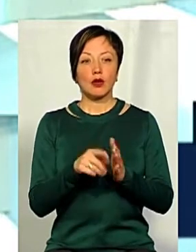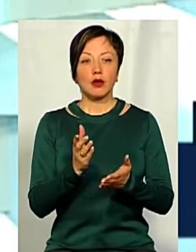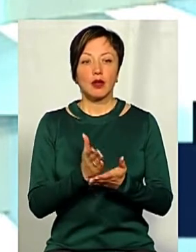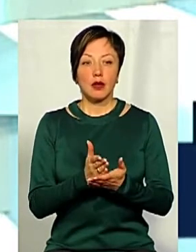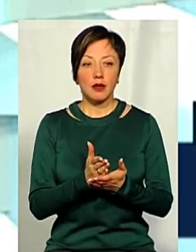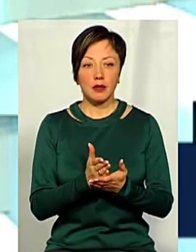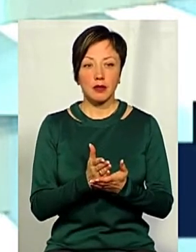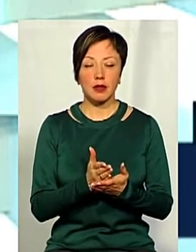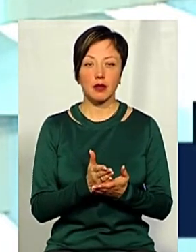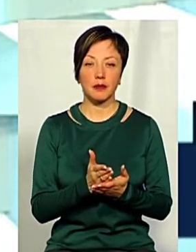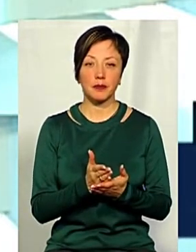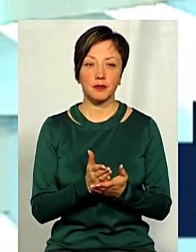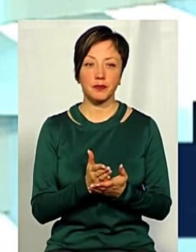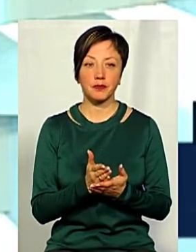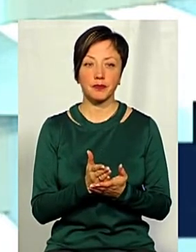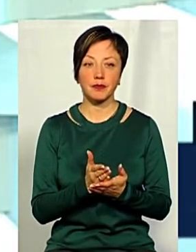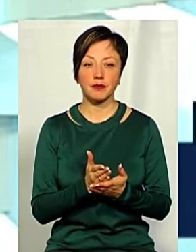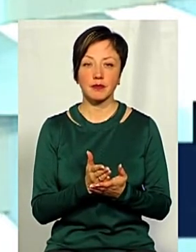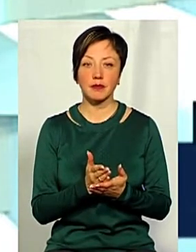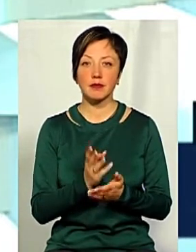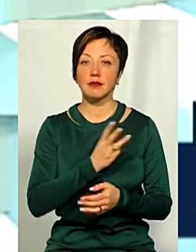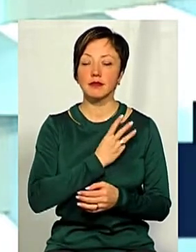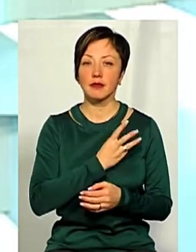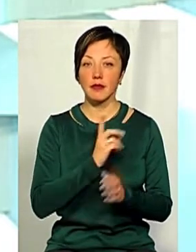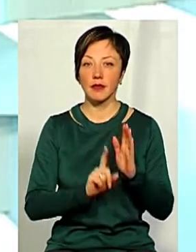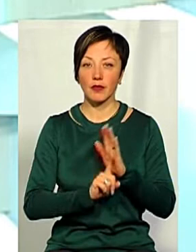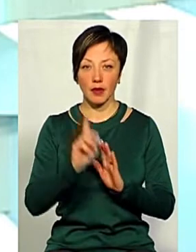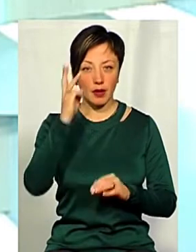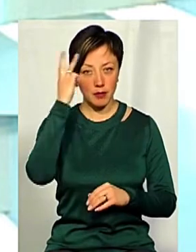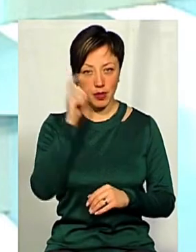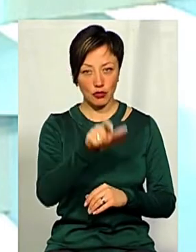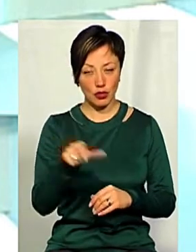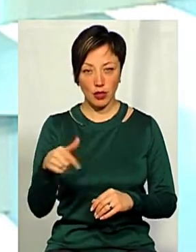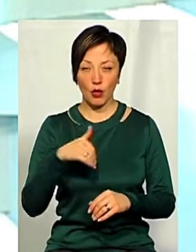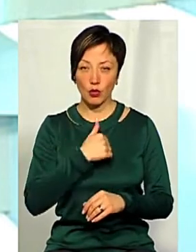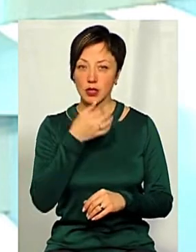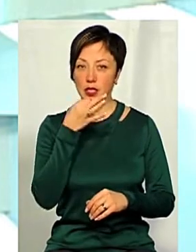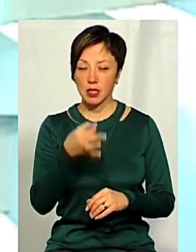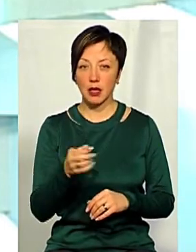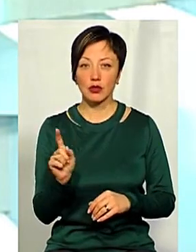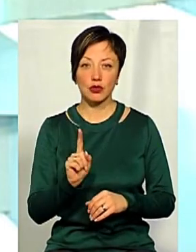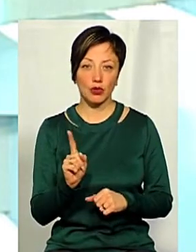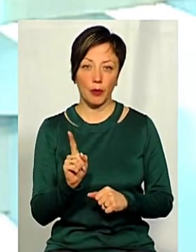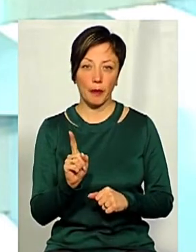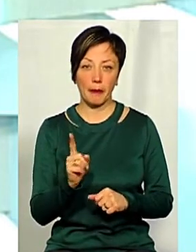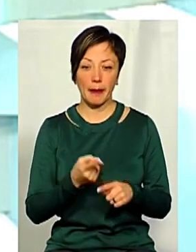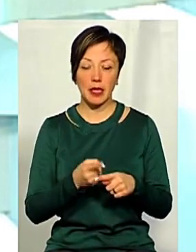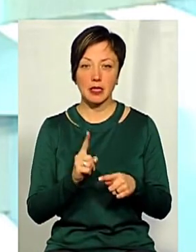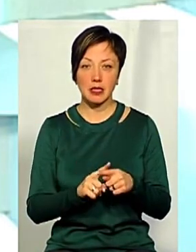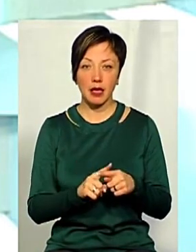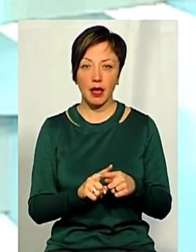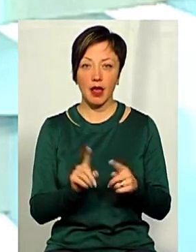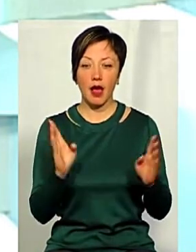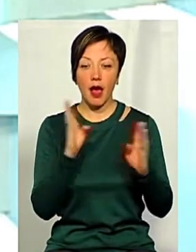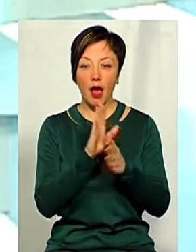відіграє настрій, з яким до цієї справи приступають хмельничани. Я хочу сказати, що оцей от екобус,